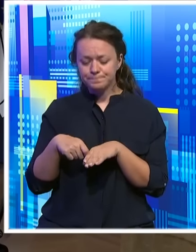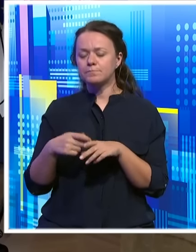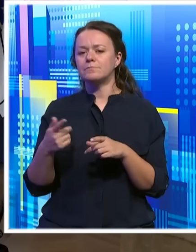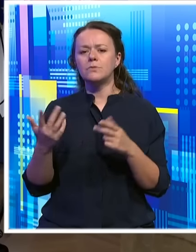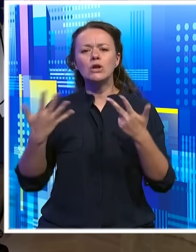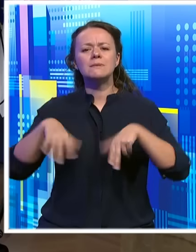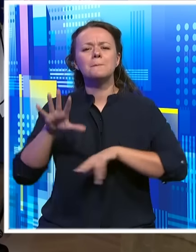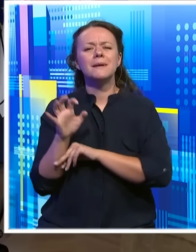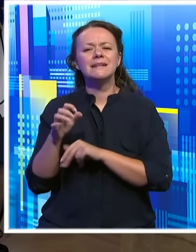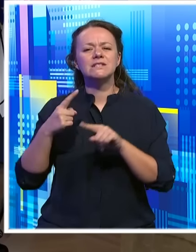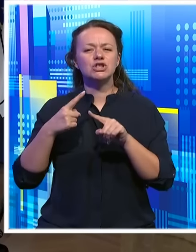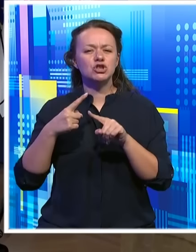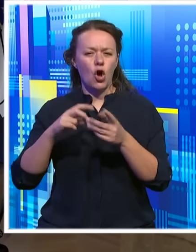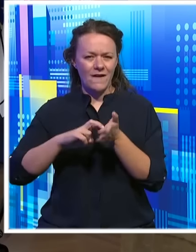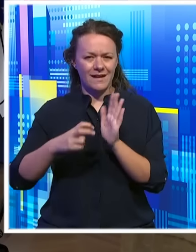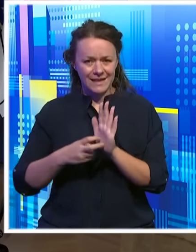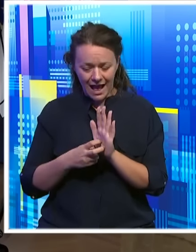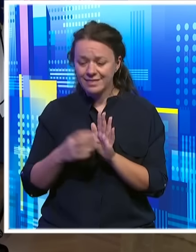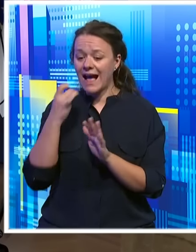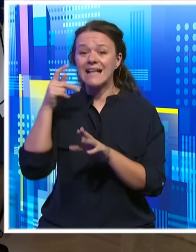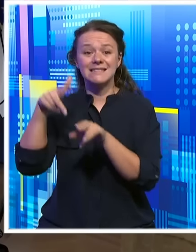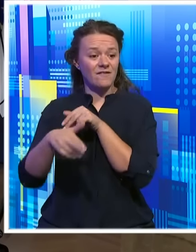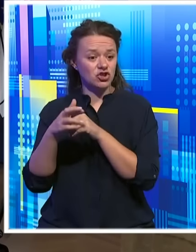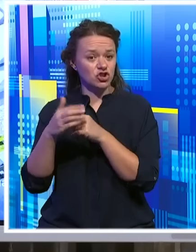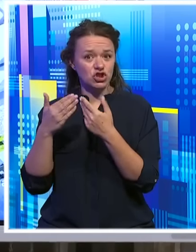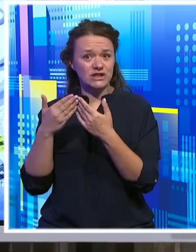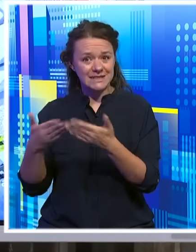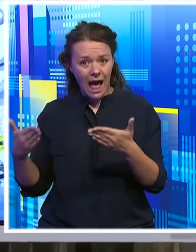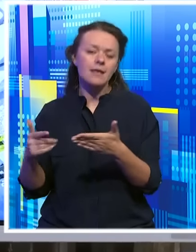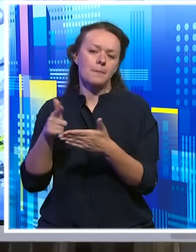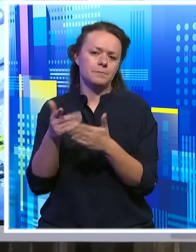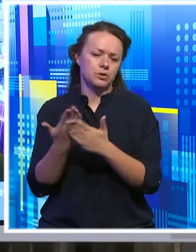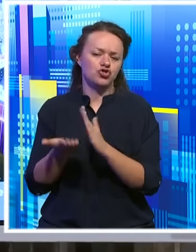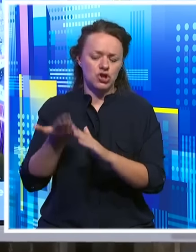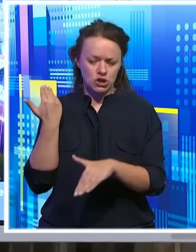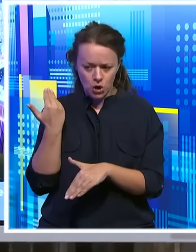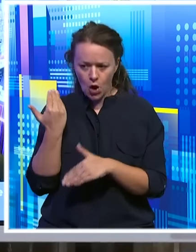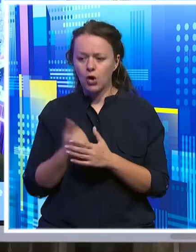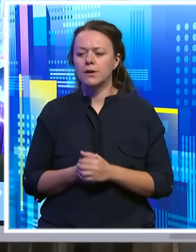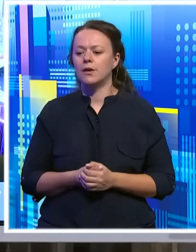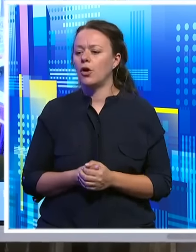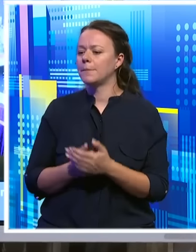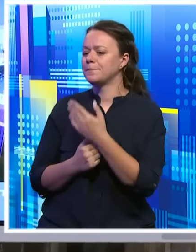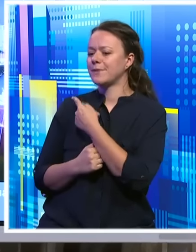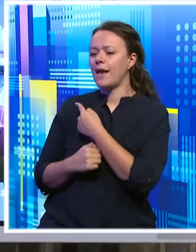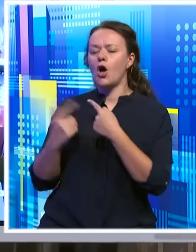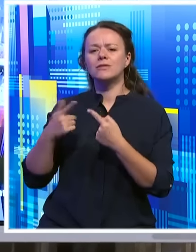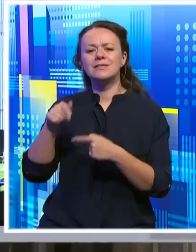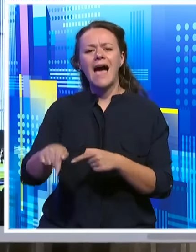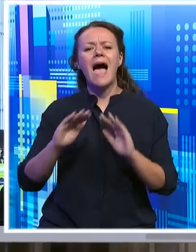kasnije da sklonimo kada Expo bude završen. Dakle, ovde vam je, vidjet ćete posle, arena